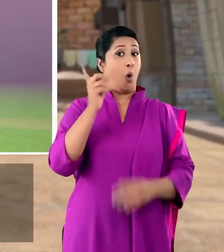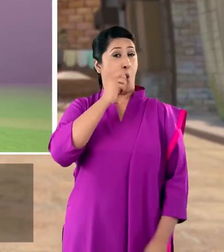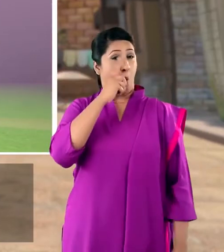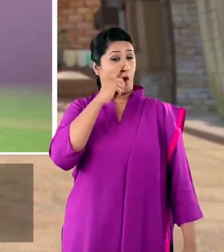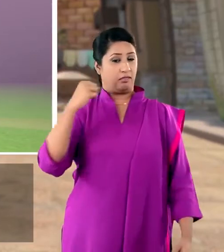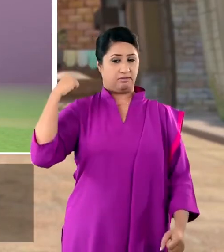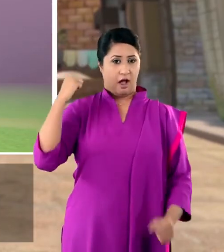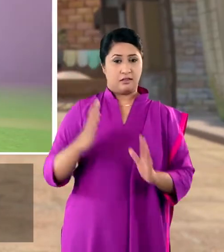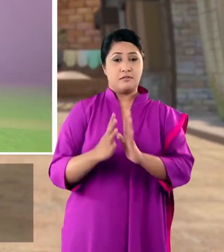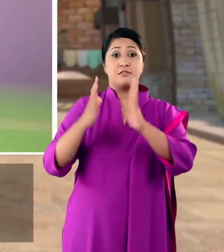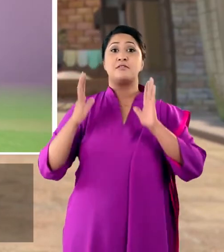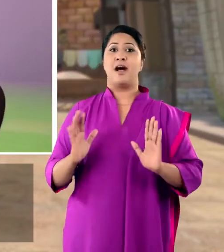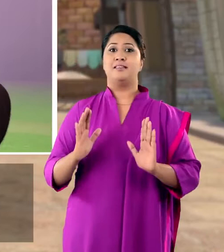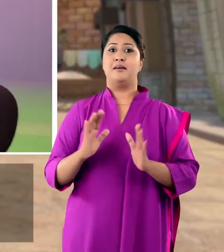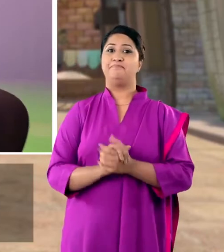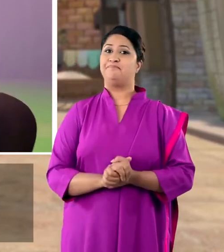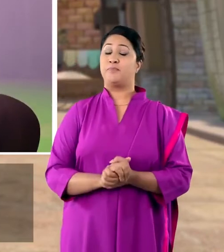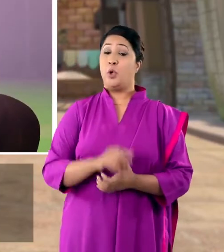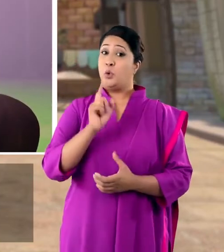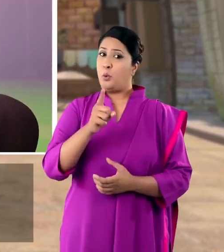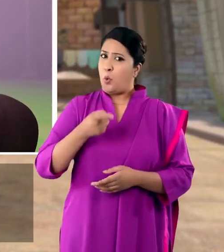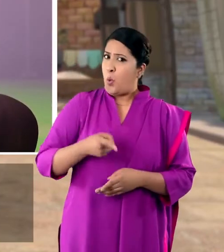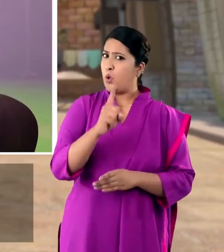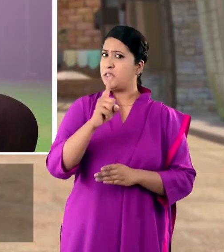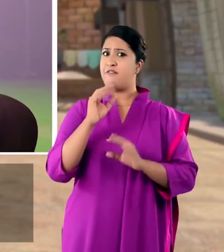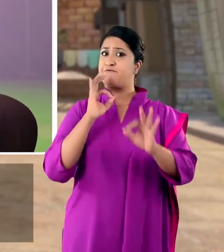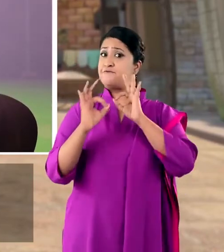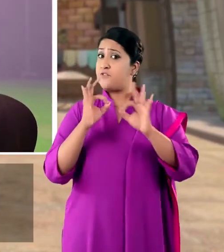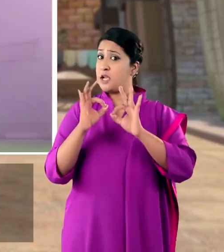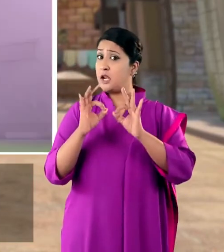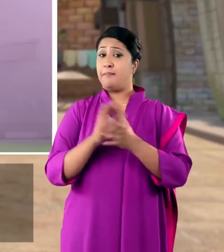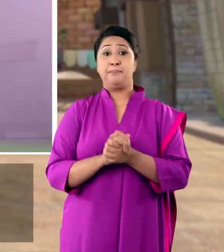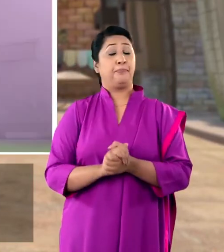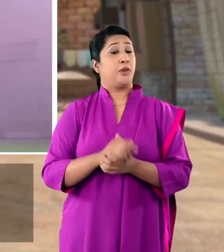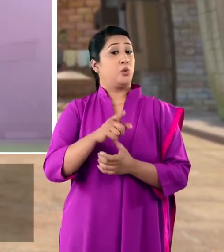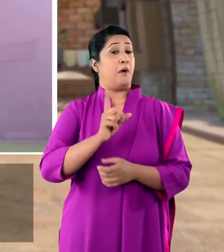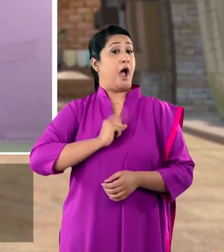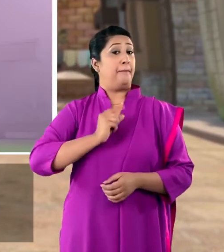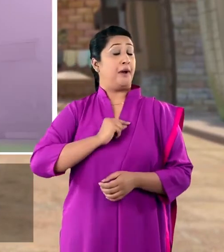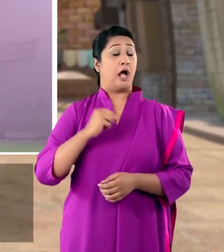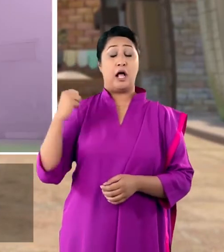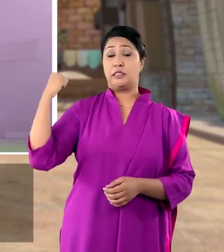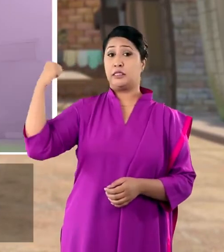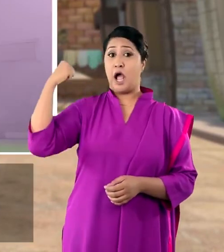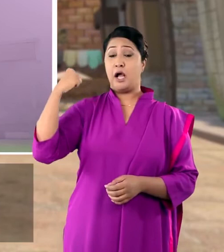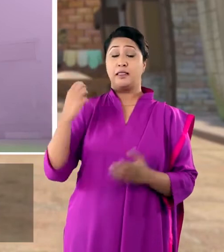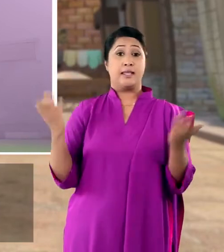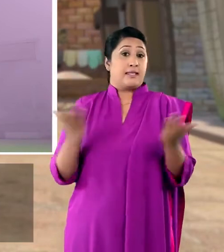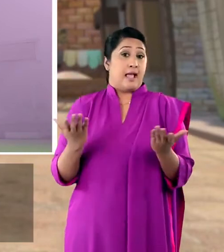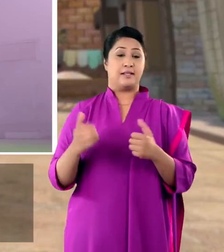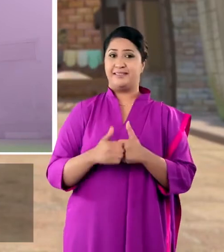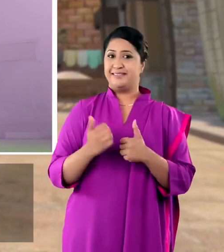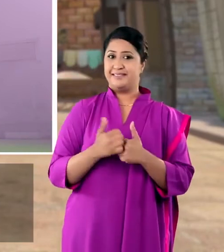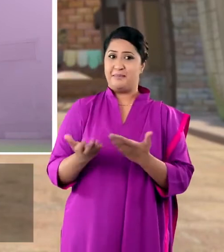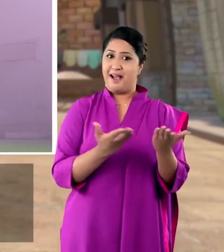है और वो औरतों की ताकत है। तुम्हें खुद फैसला करना होगा कि तुम अपनी